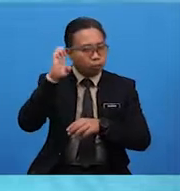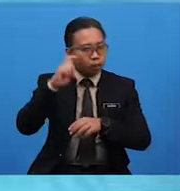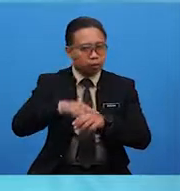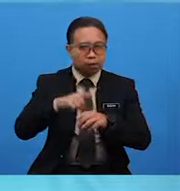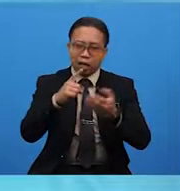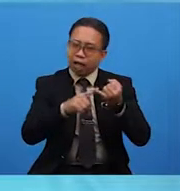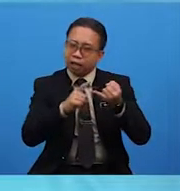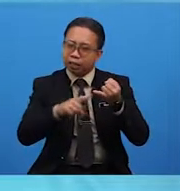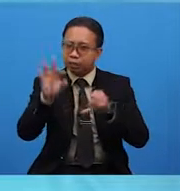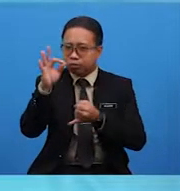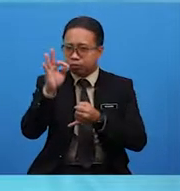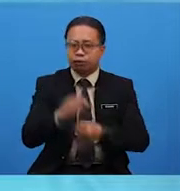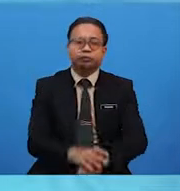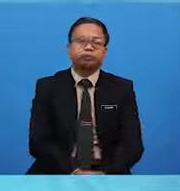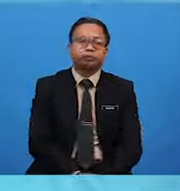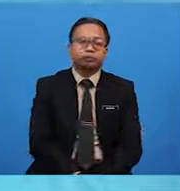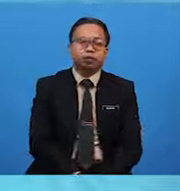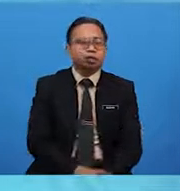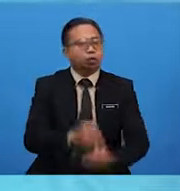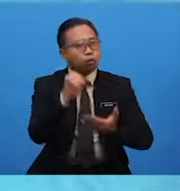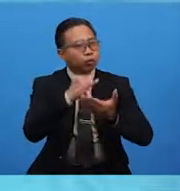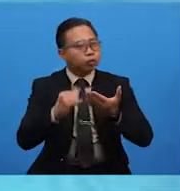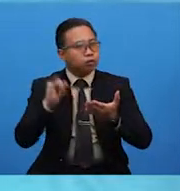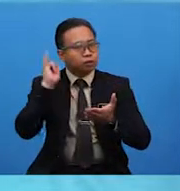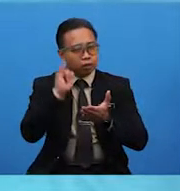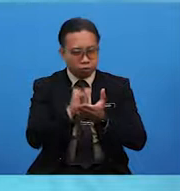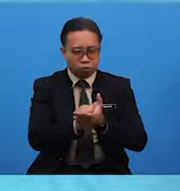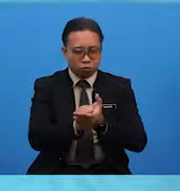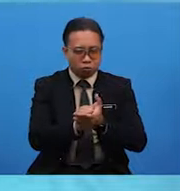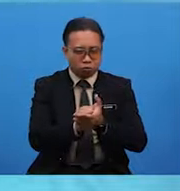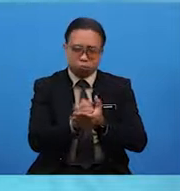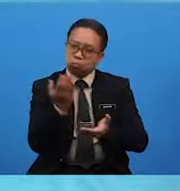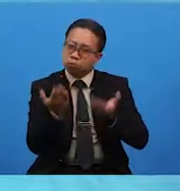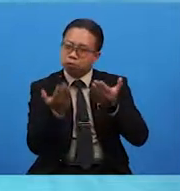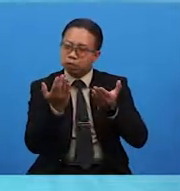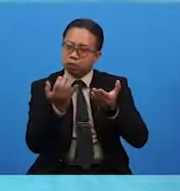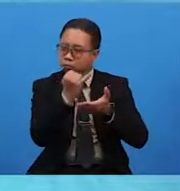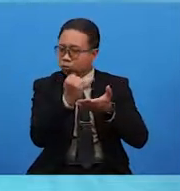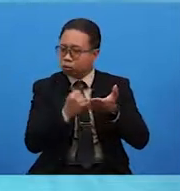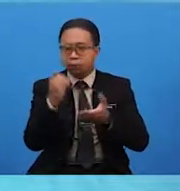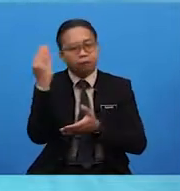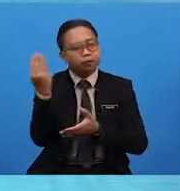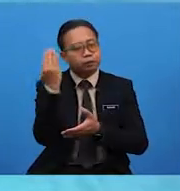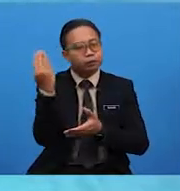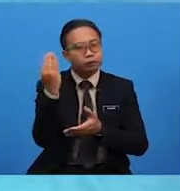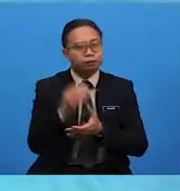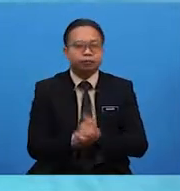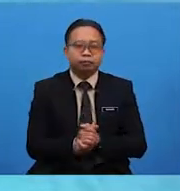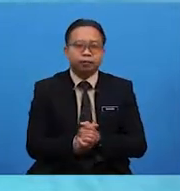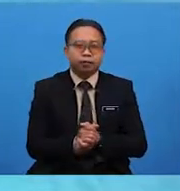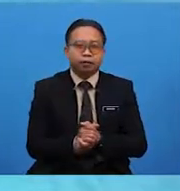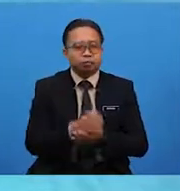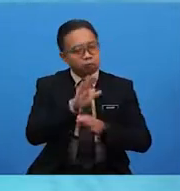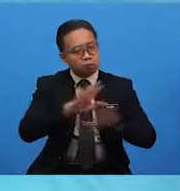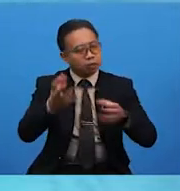ia menyatakan bahwa lukisan tersebut adalah sekadar lakaran atau impression yaitu lukisan